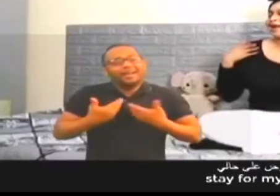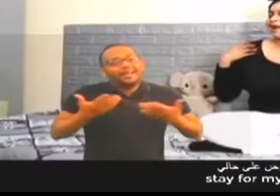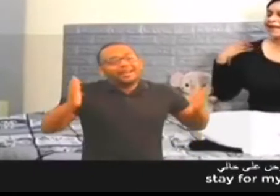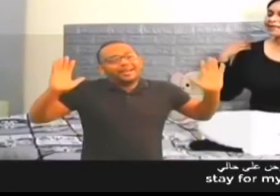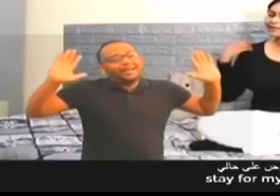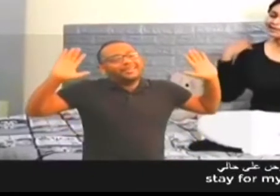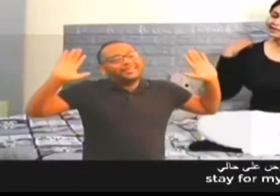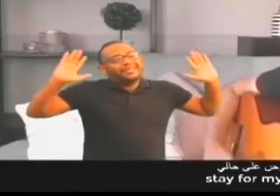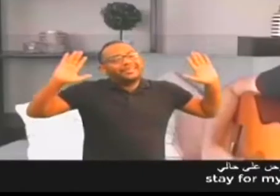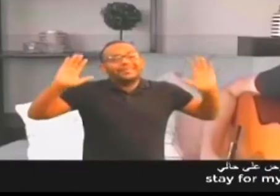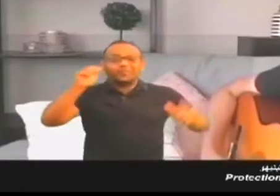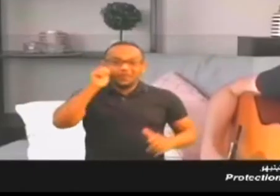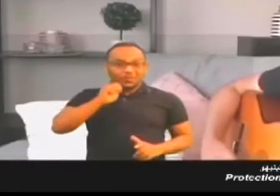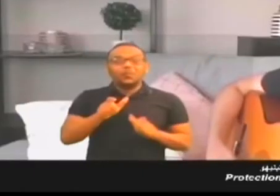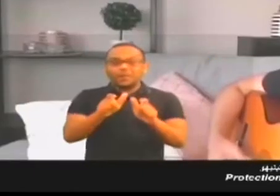على حالي.